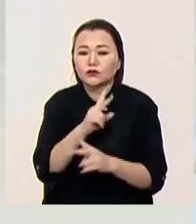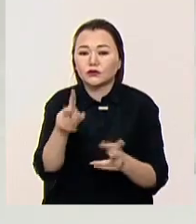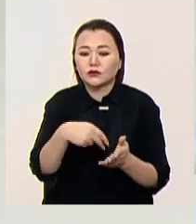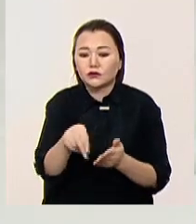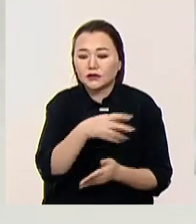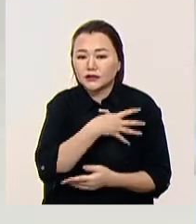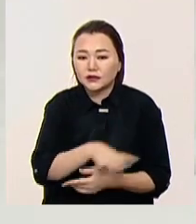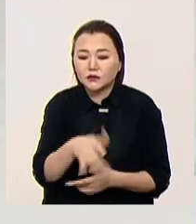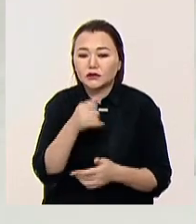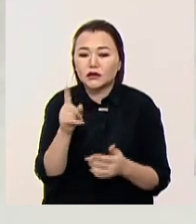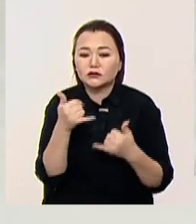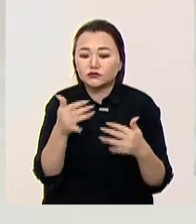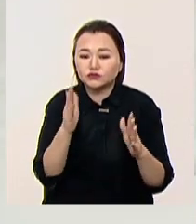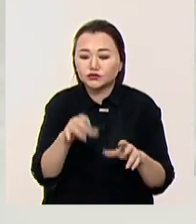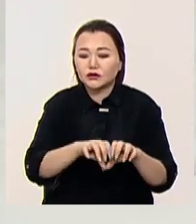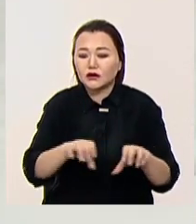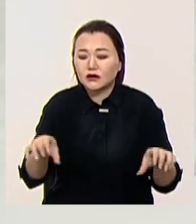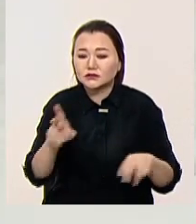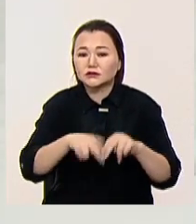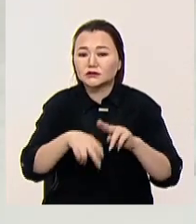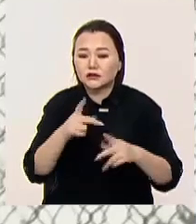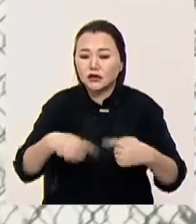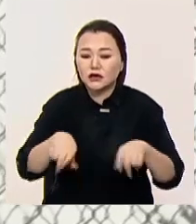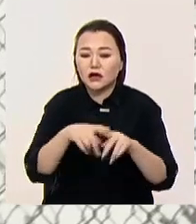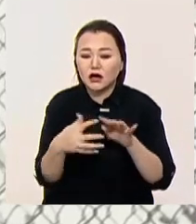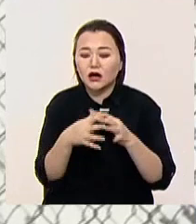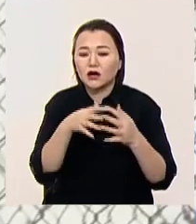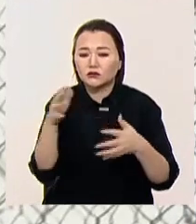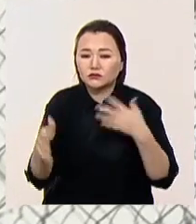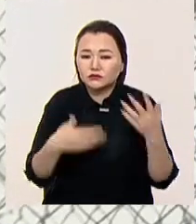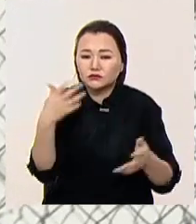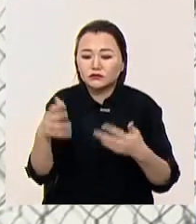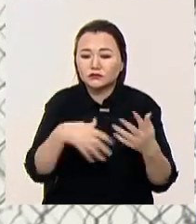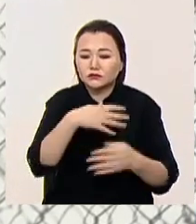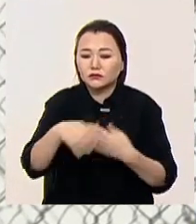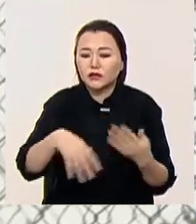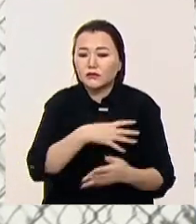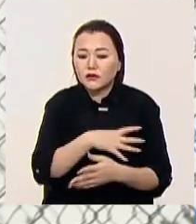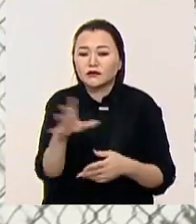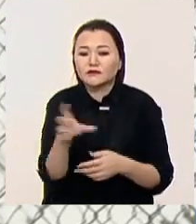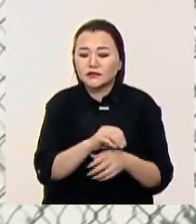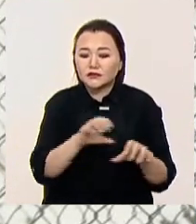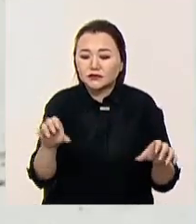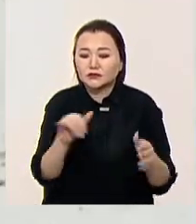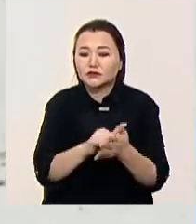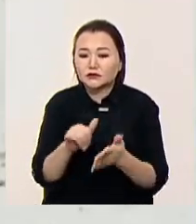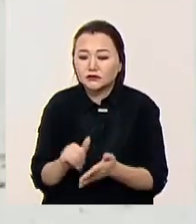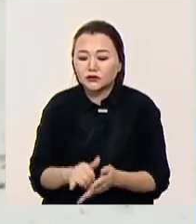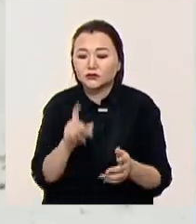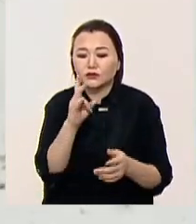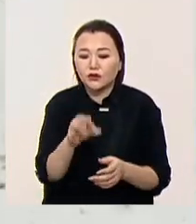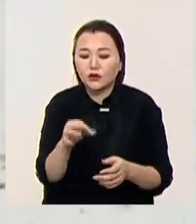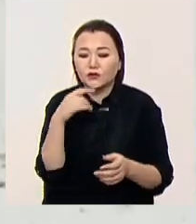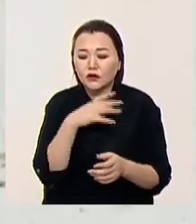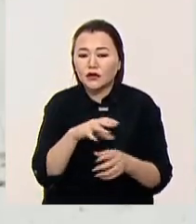бар. Тұрғындар газ әкелеміз деп құбырды тартқан мердігер ауылдың астан кестеңін шығарғанын айтады. Әр жерге тарату құрылғысын қондырғанымен әлі біраз